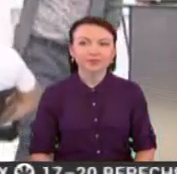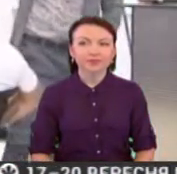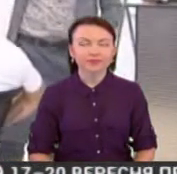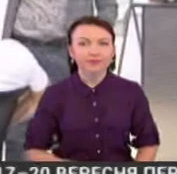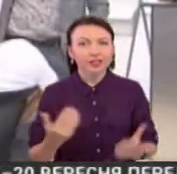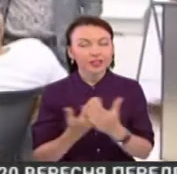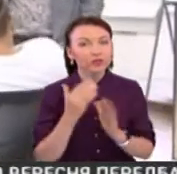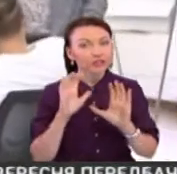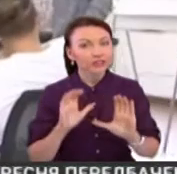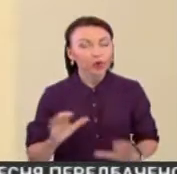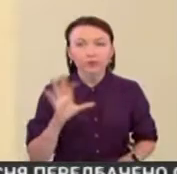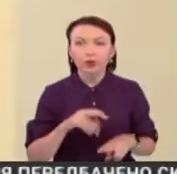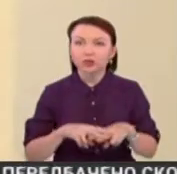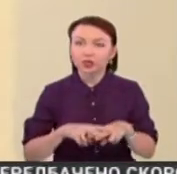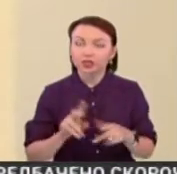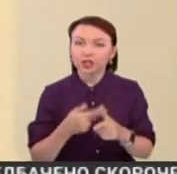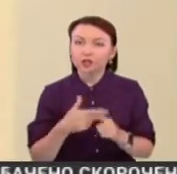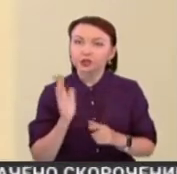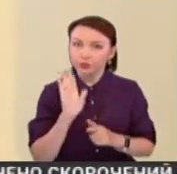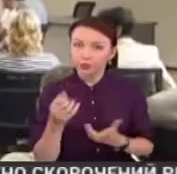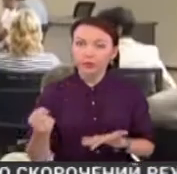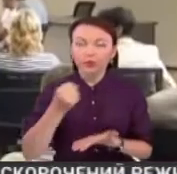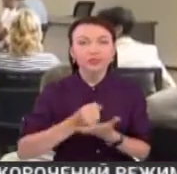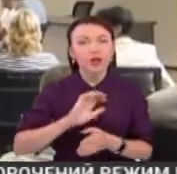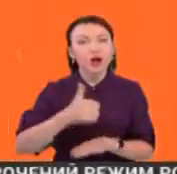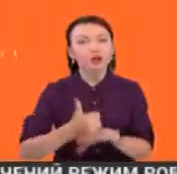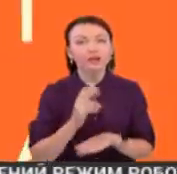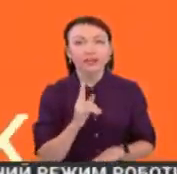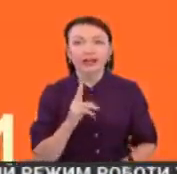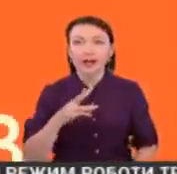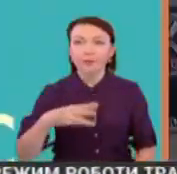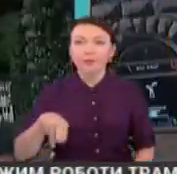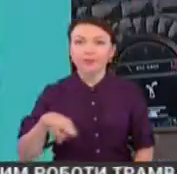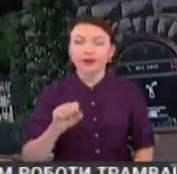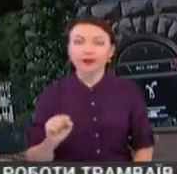Новий закон про столицю. Чи буде там посада голови КМДА?